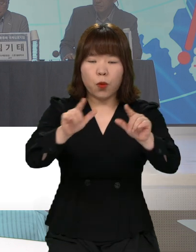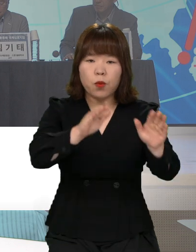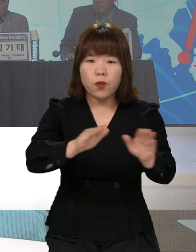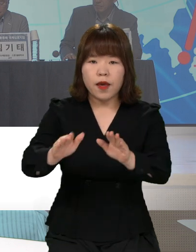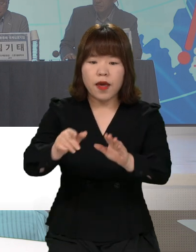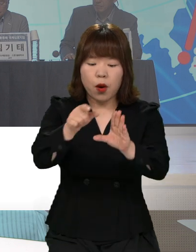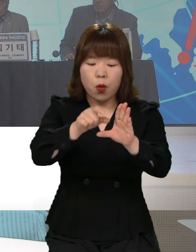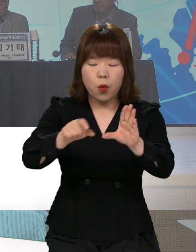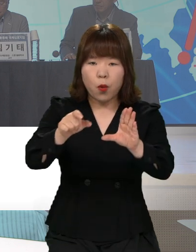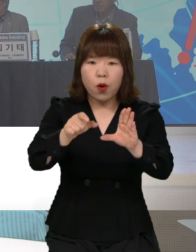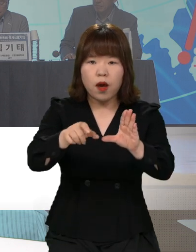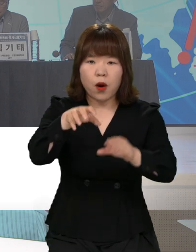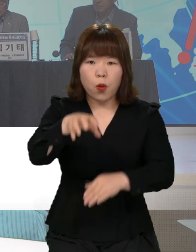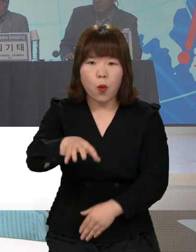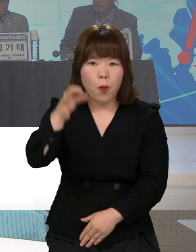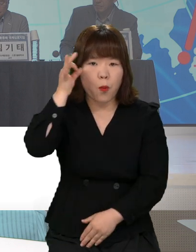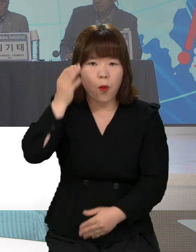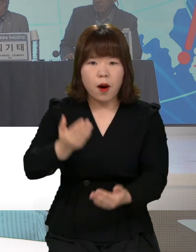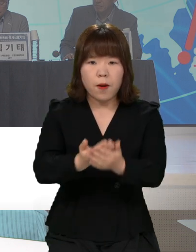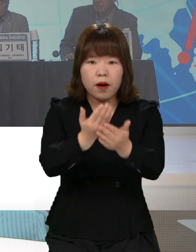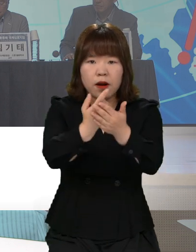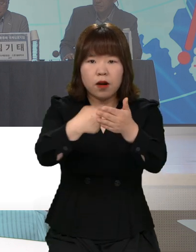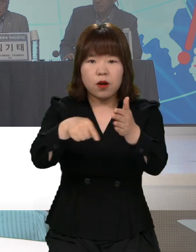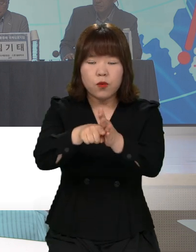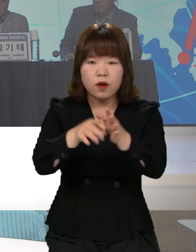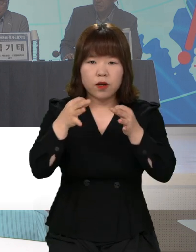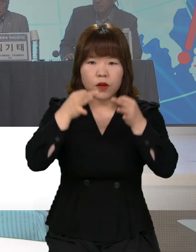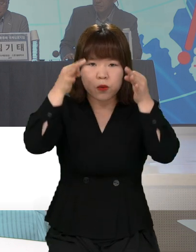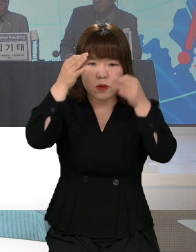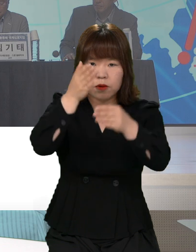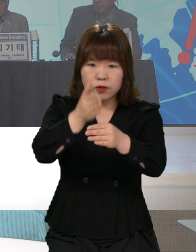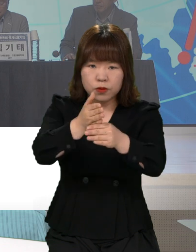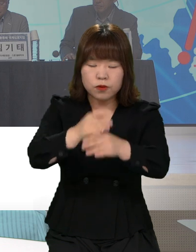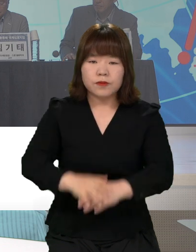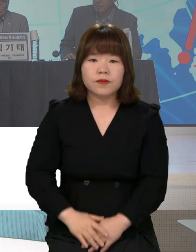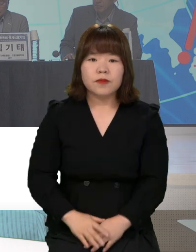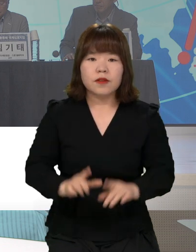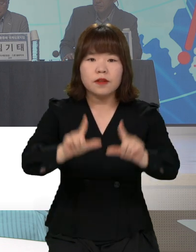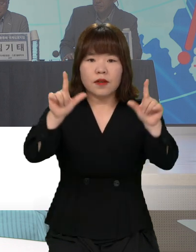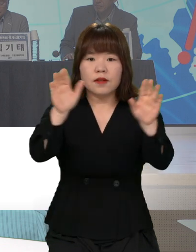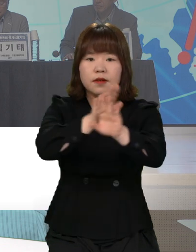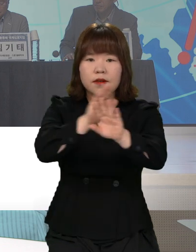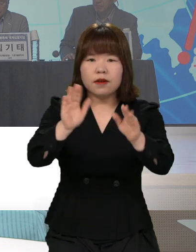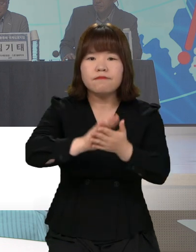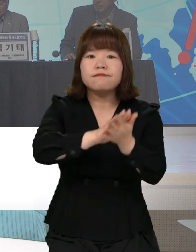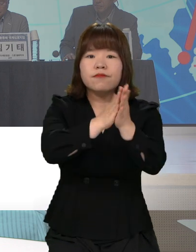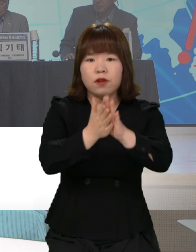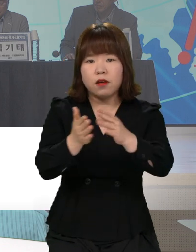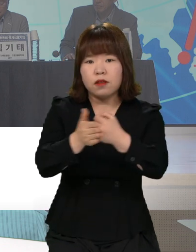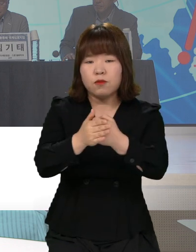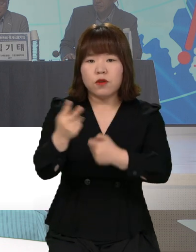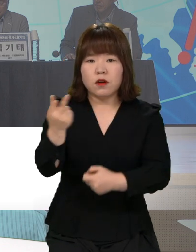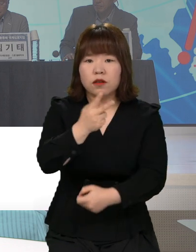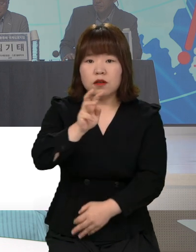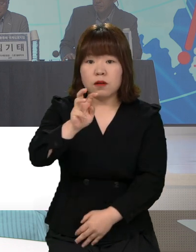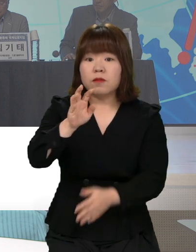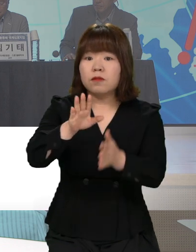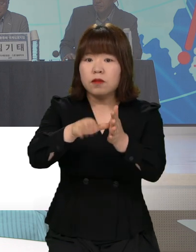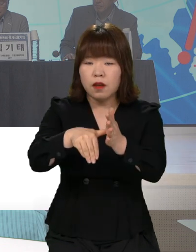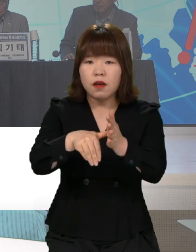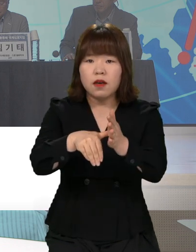지속 가능한 환동해 중심도시 도약을 위한 초석 마련에 속도를 내고 있는 포항시이 기후 변화에 따라